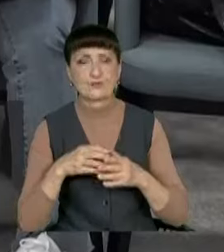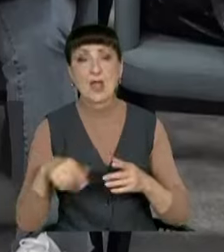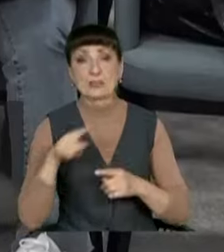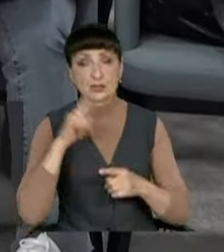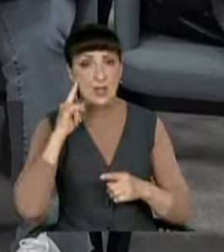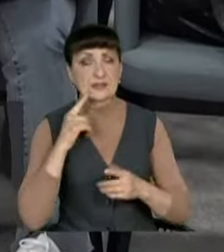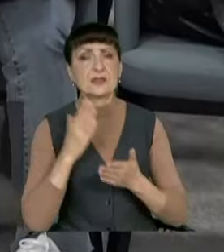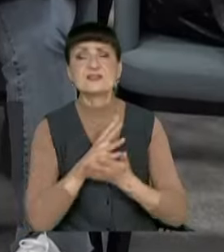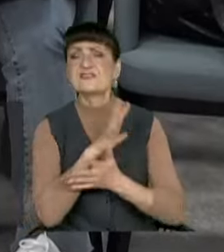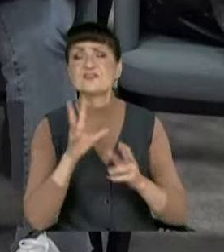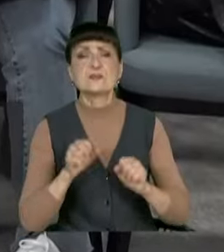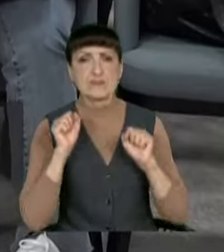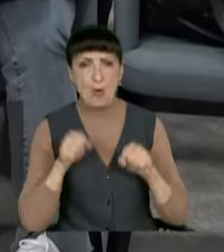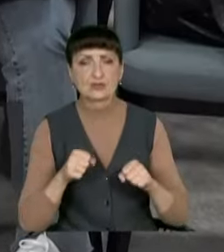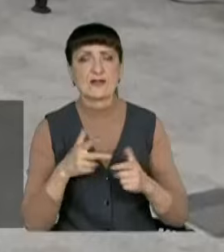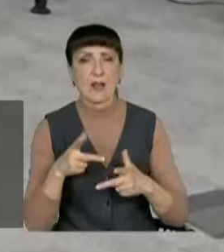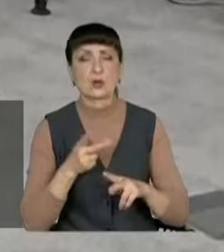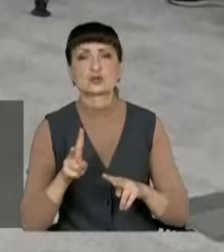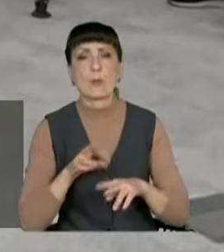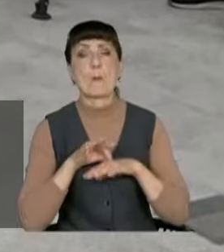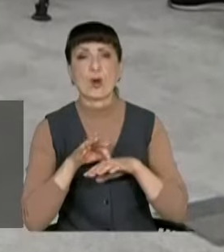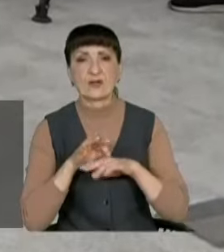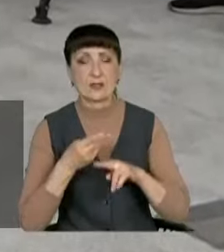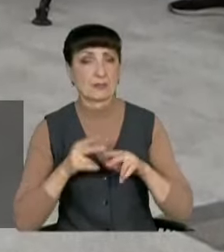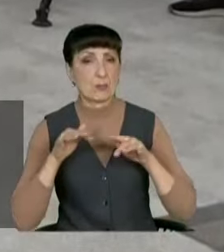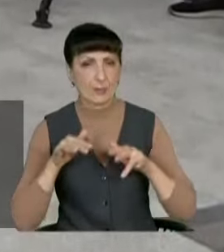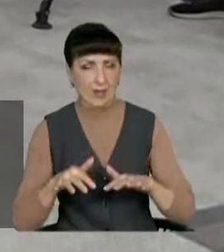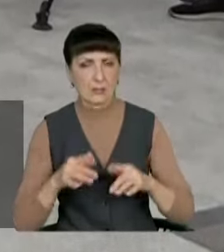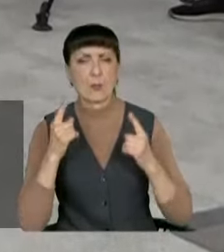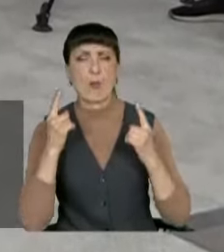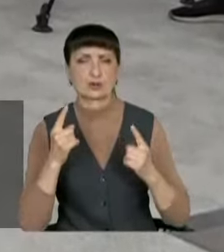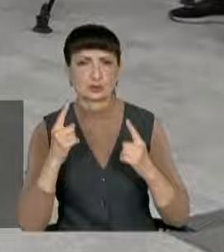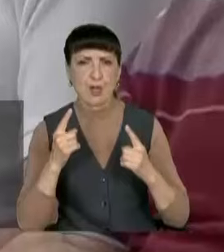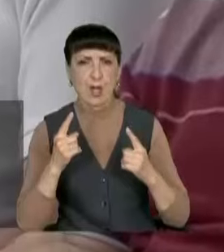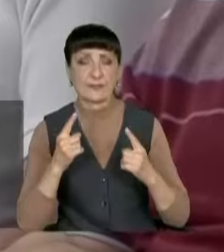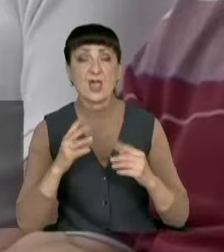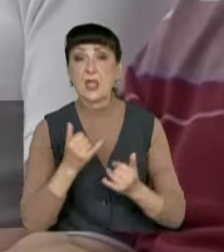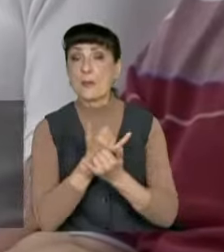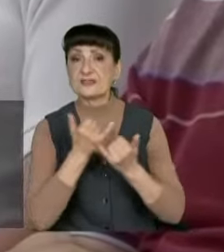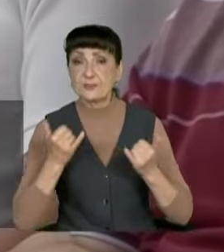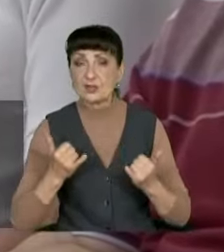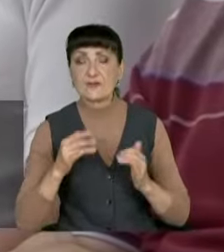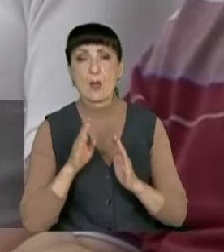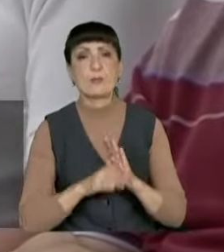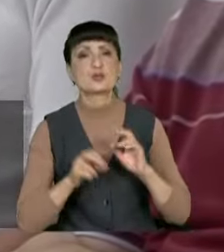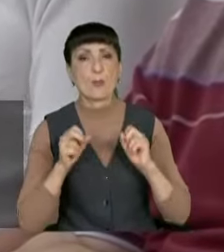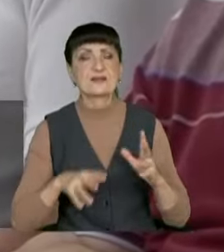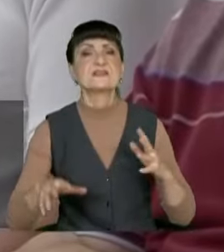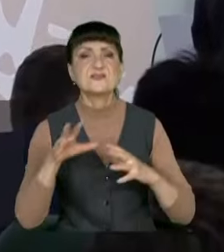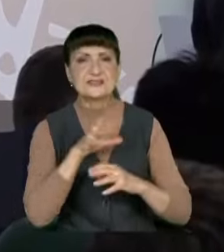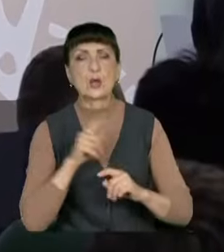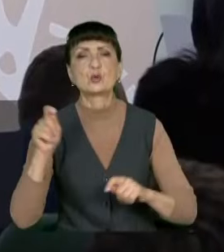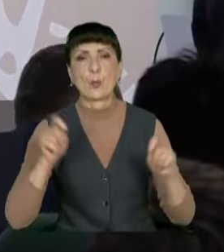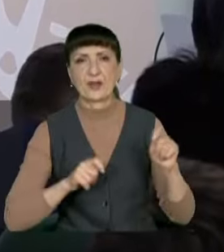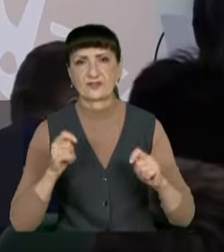стране имеются все ресурсы для того, чтобы проводить мероприятия такого масштаба, при этом обеспечивая безопасность всех